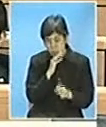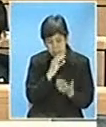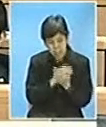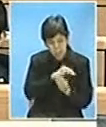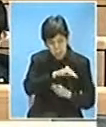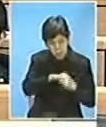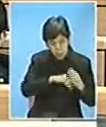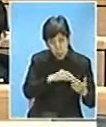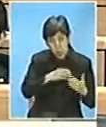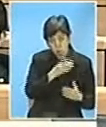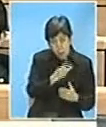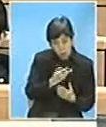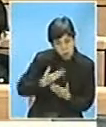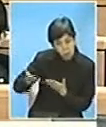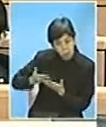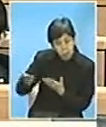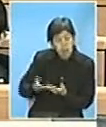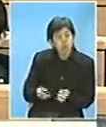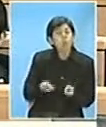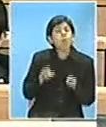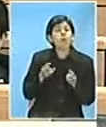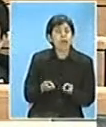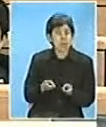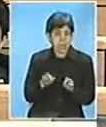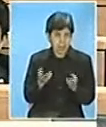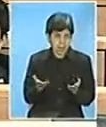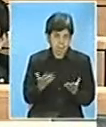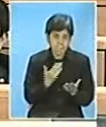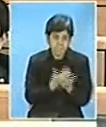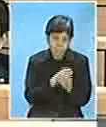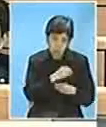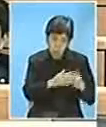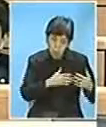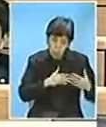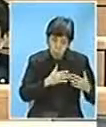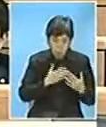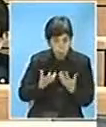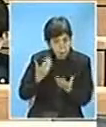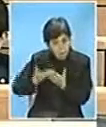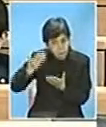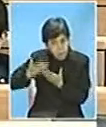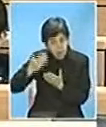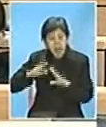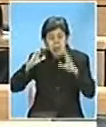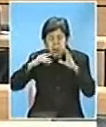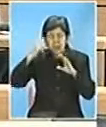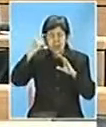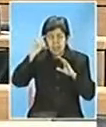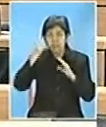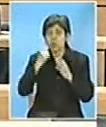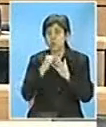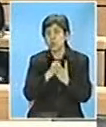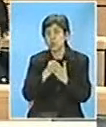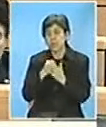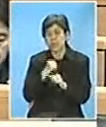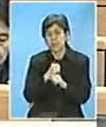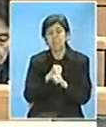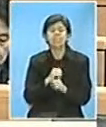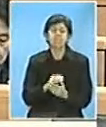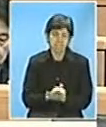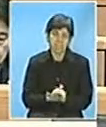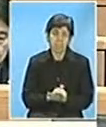ได้รายจ่ายที่เพิ่มขึ้นเราจะทำอย่างไรนะครับแล้วรายได้เรื่องค่าเงินเฟ้อซึ่งรัฐบาลเองก็ต้องหาทางแก้ไขซึ่งฝ่ายนี้